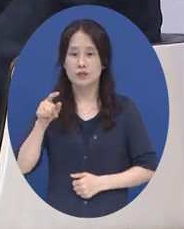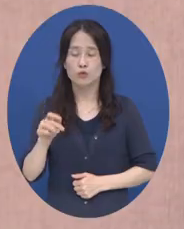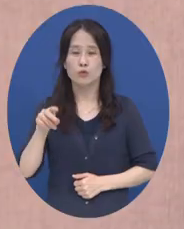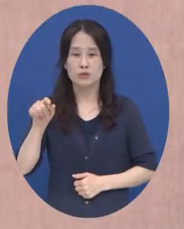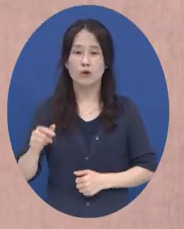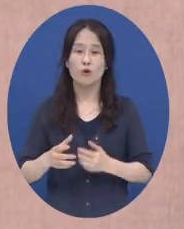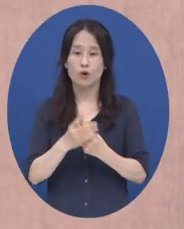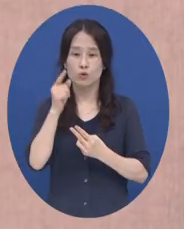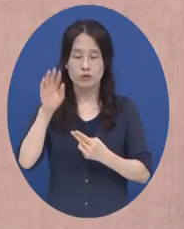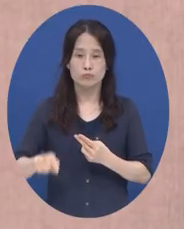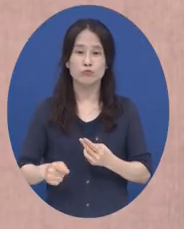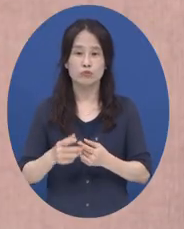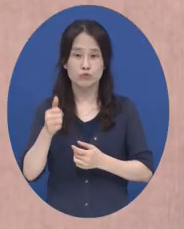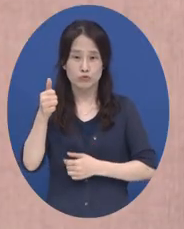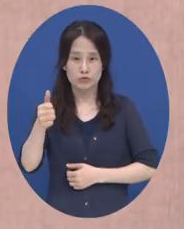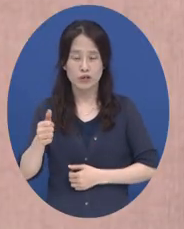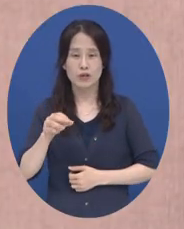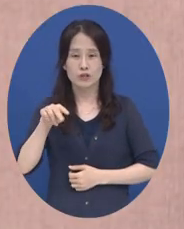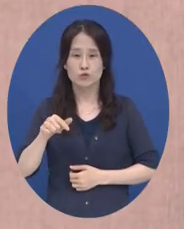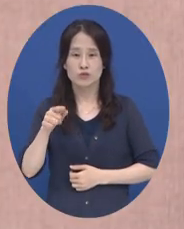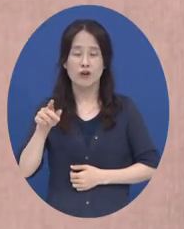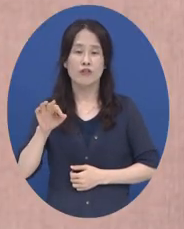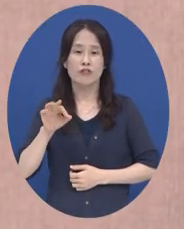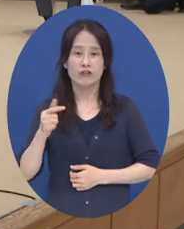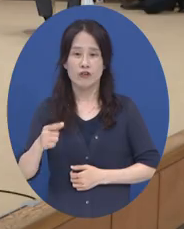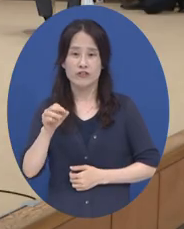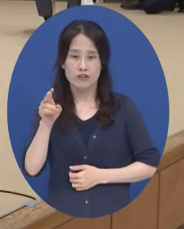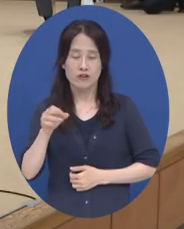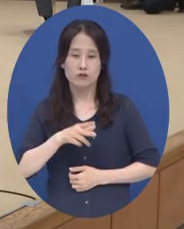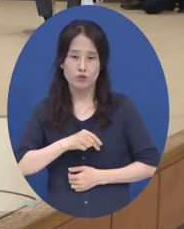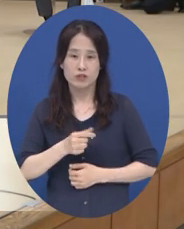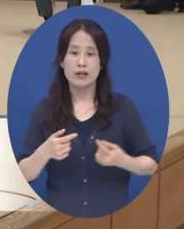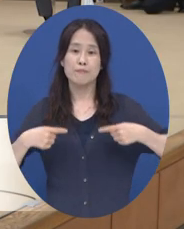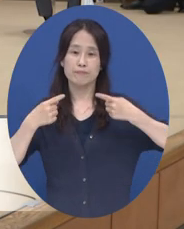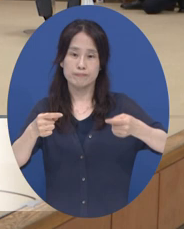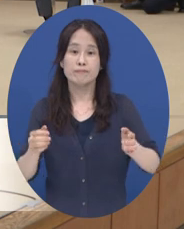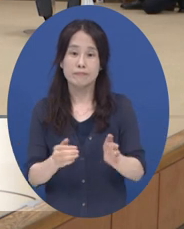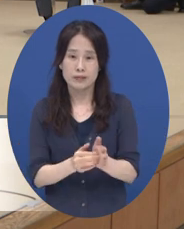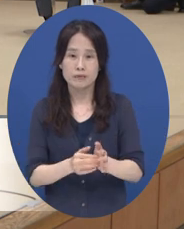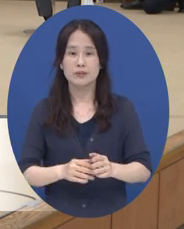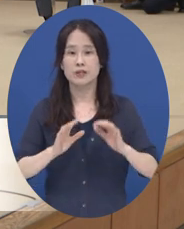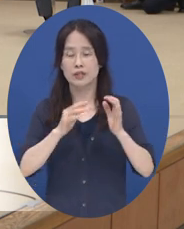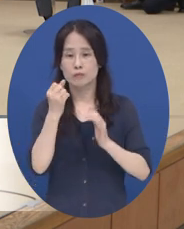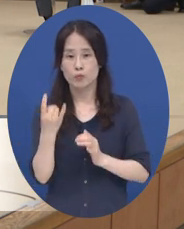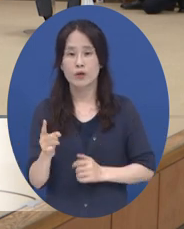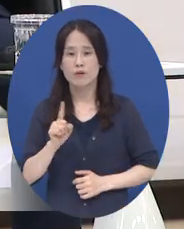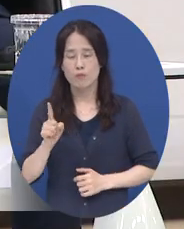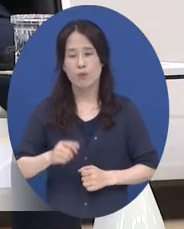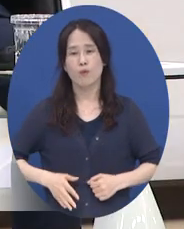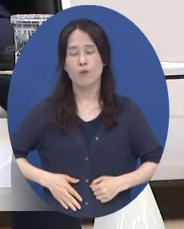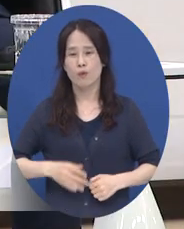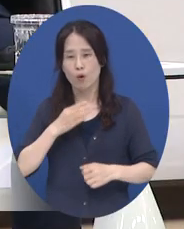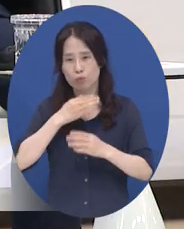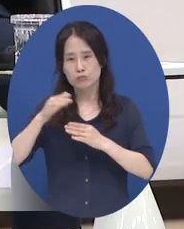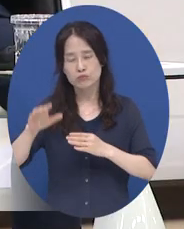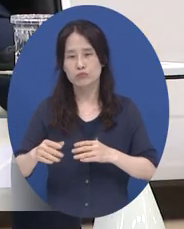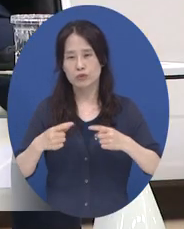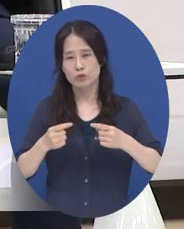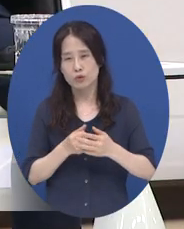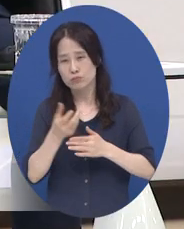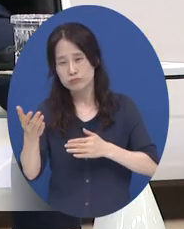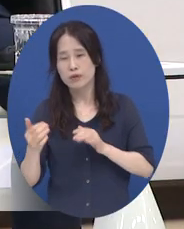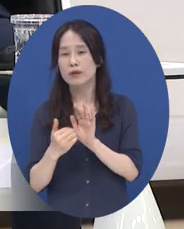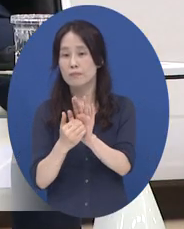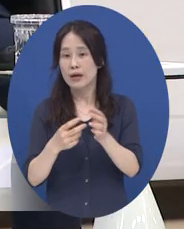통일부장관 윤건영 국회의원 등이 함께 했습니다 이번 좌담회에서는 경기도의 대북전단 살포 방지대책 평가와